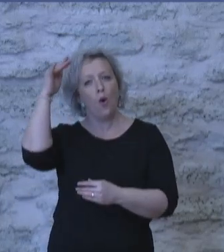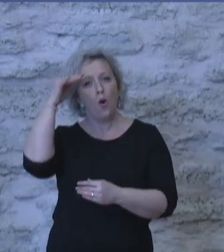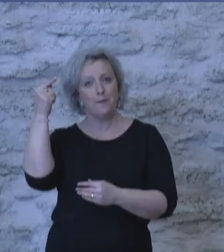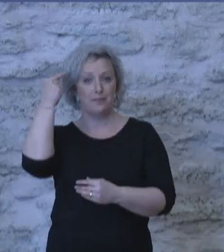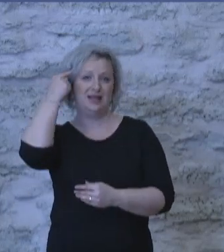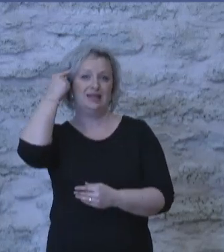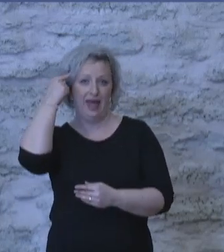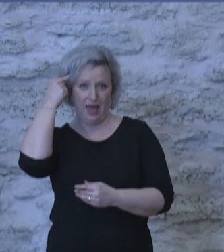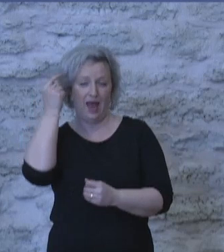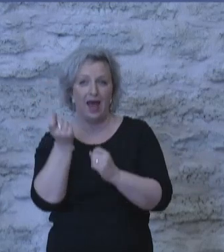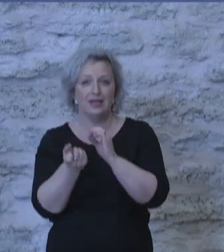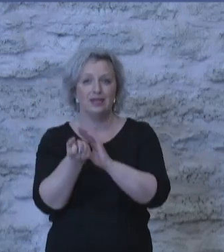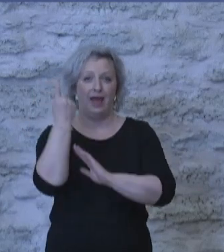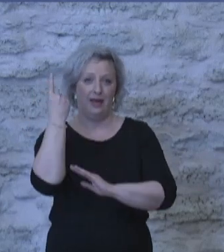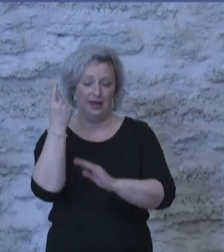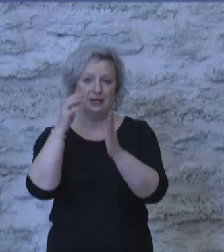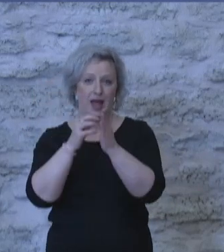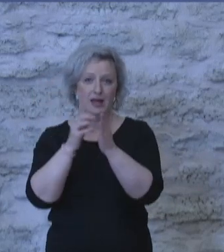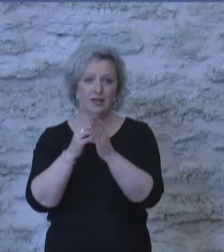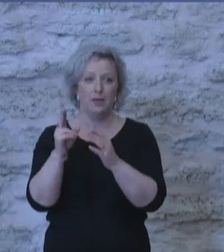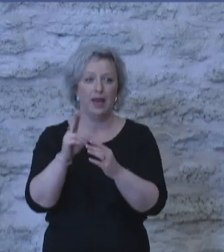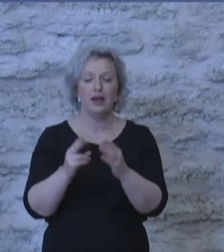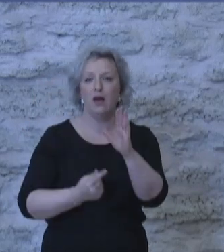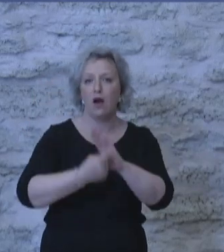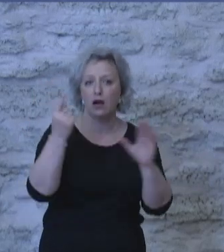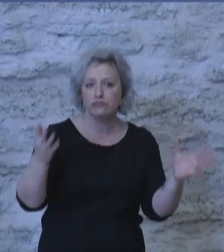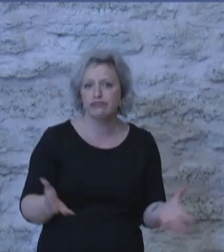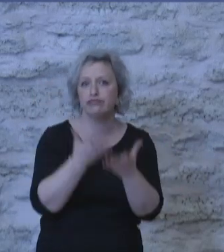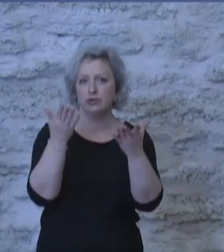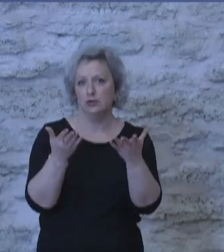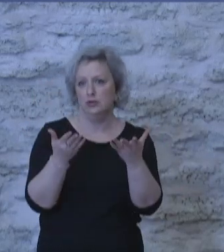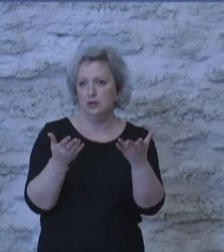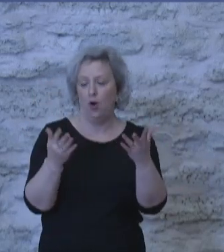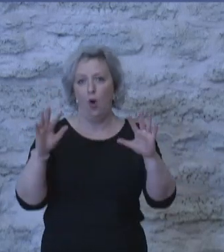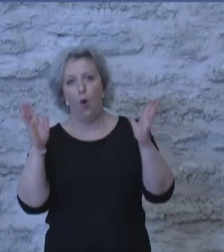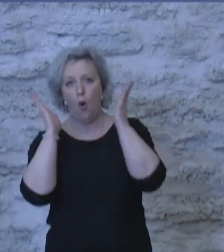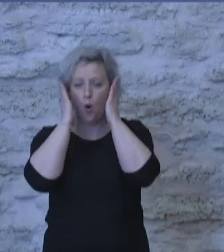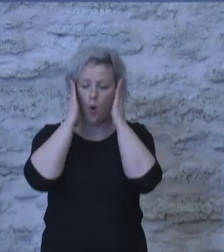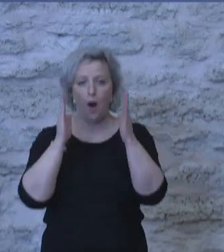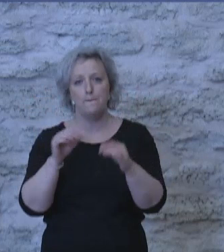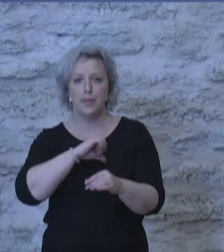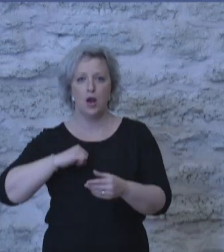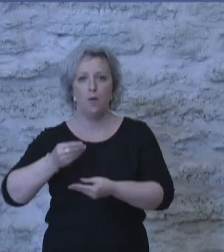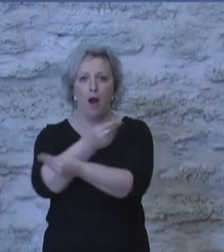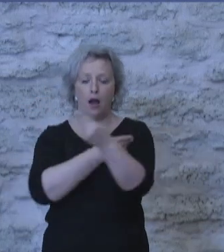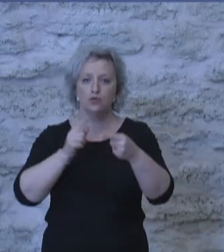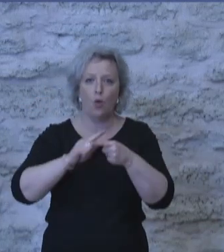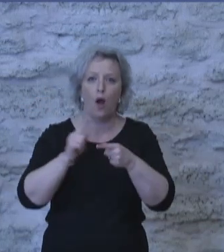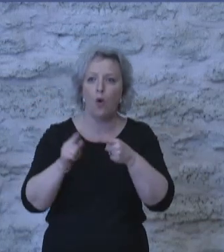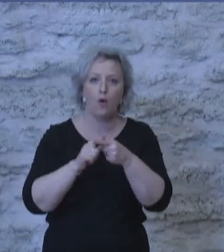sellega, teatud lobbygrupid tõstsid tohutud häda kisa, nagu lõpeks põllumajandus Eestis, noh, ütleme siis